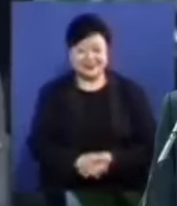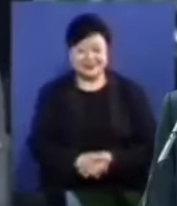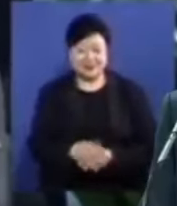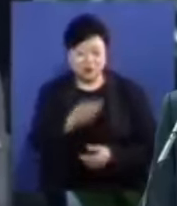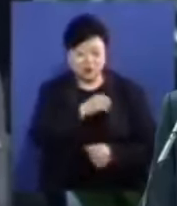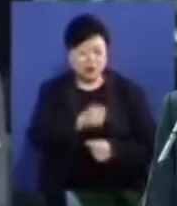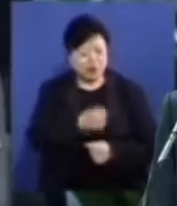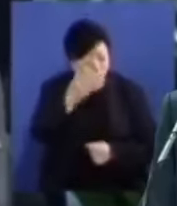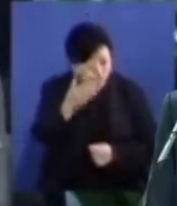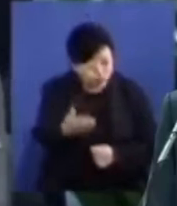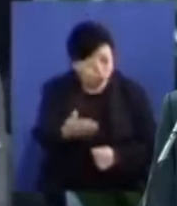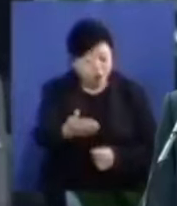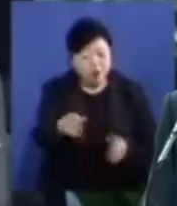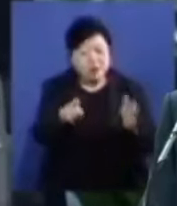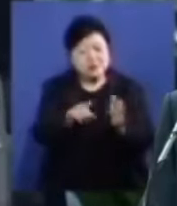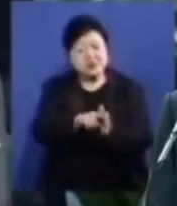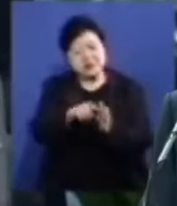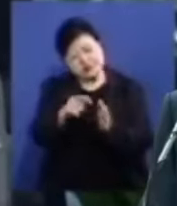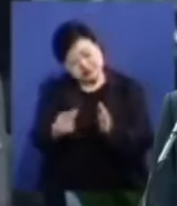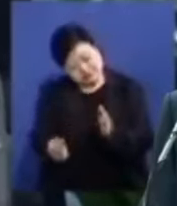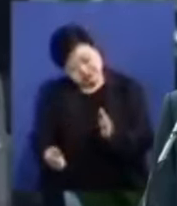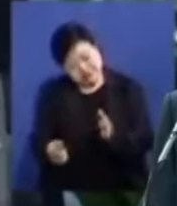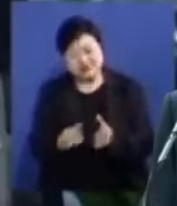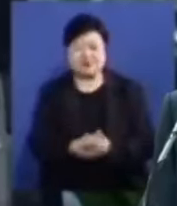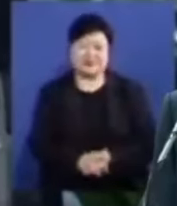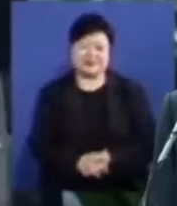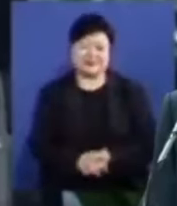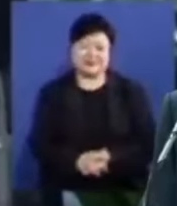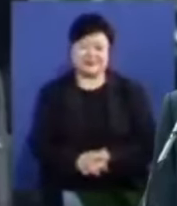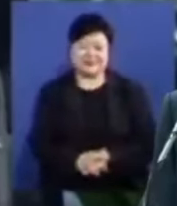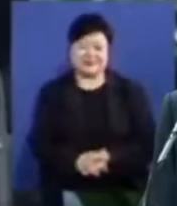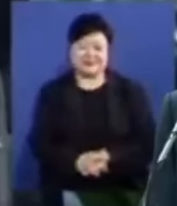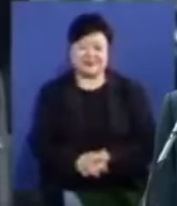만들어 놓으면 신앙이 떨어지고,